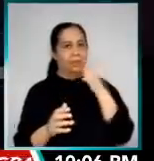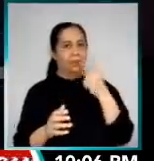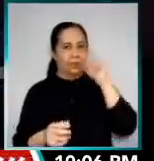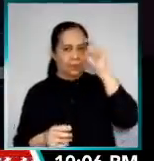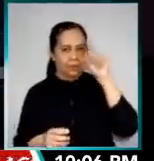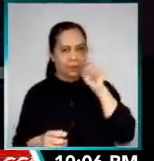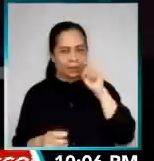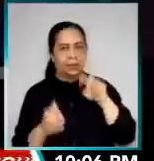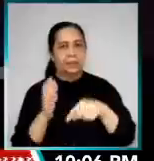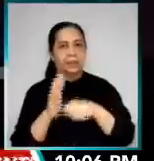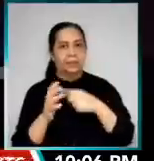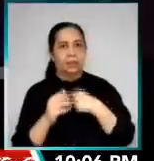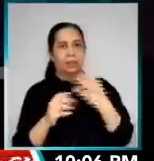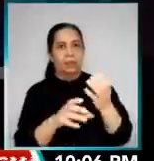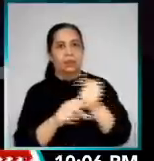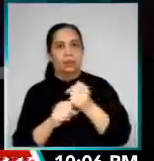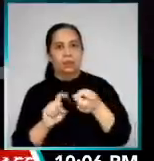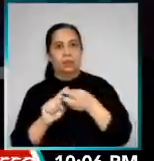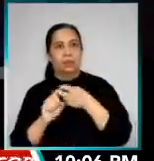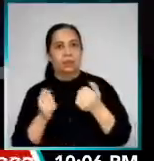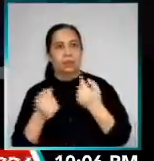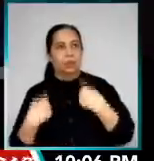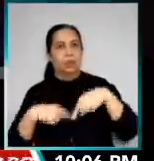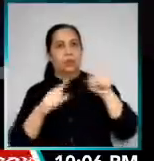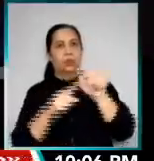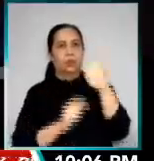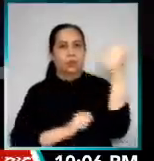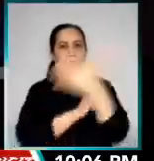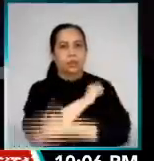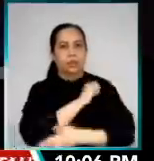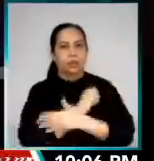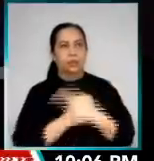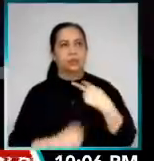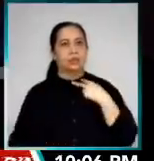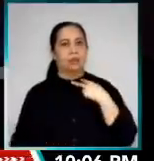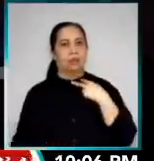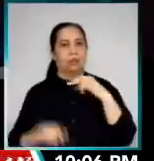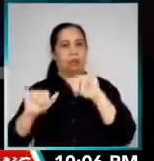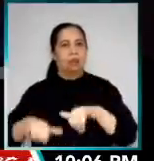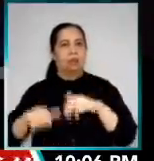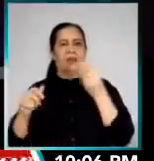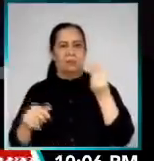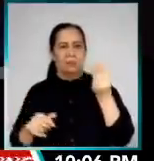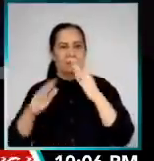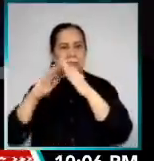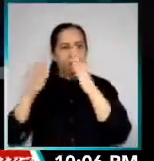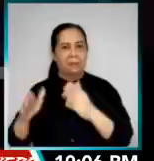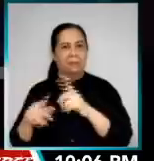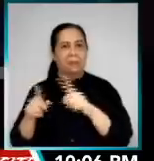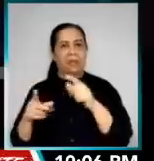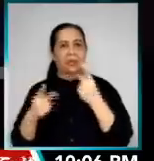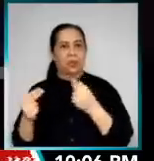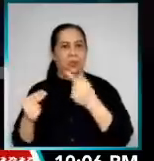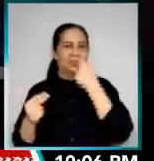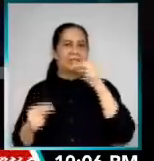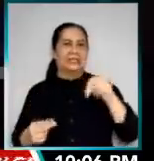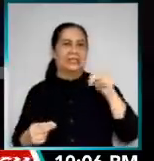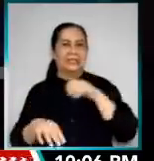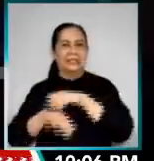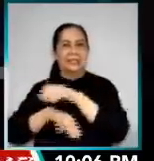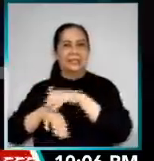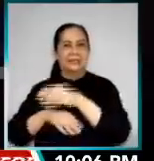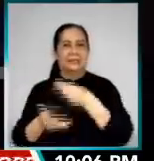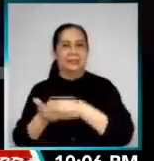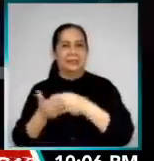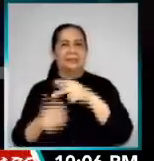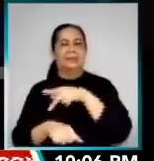na sila papunta ng ibang bansa. Nasa stock lang sila sa bahay, may pera nga sila, pero they do it kasi kailangan nila magpadala sa Pilipinas. It's still